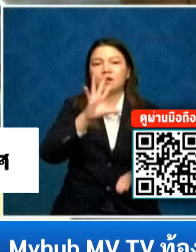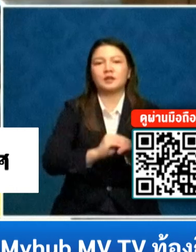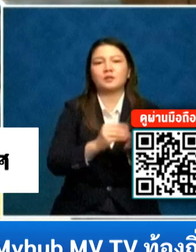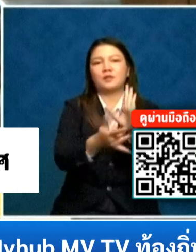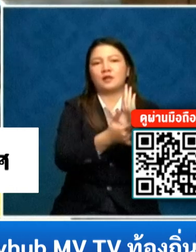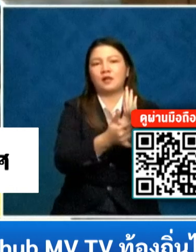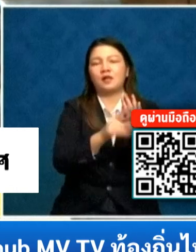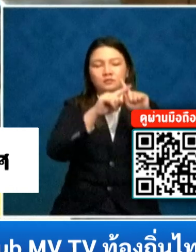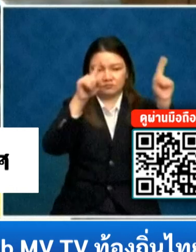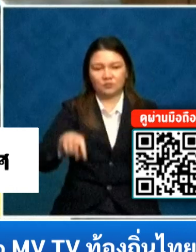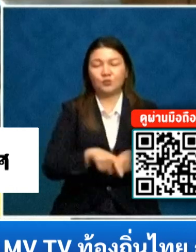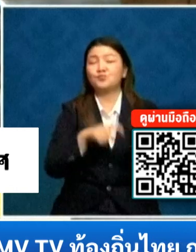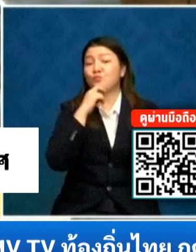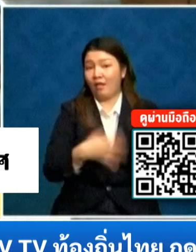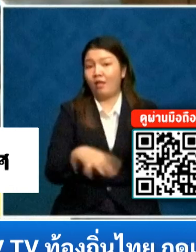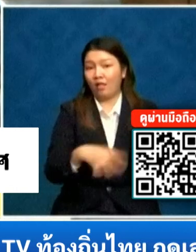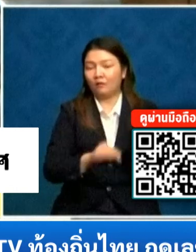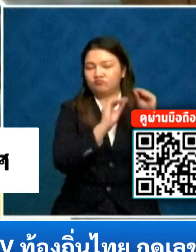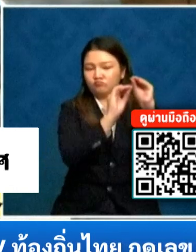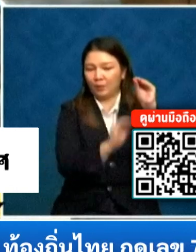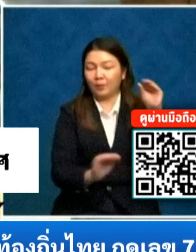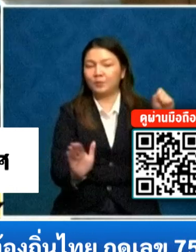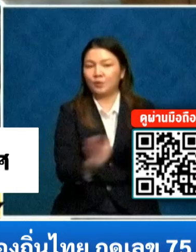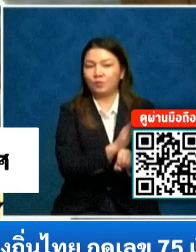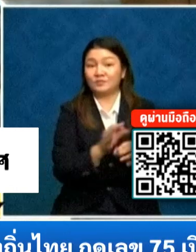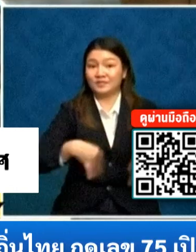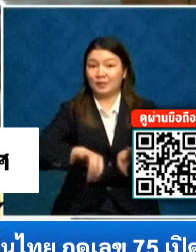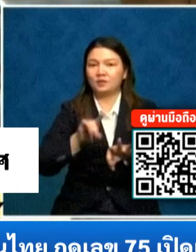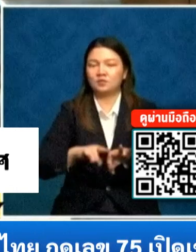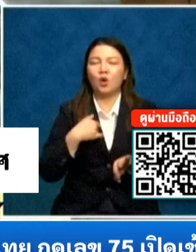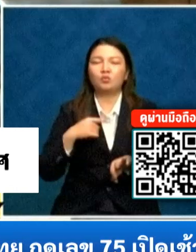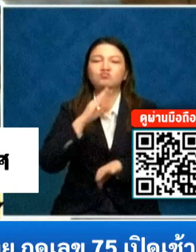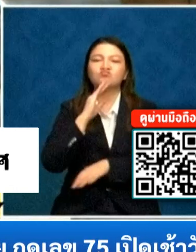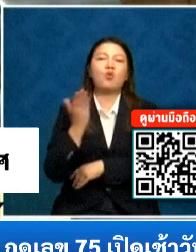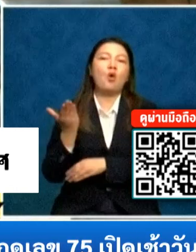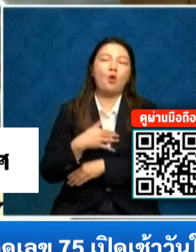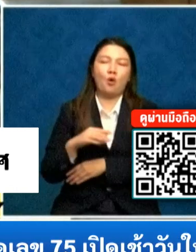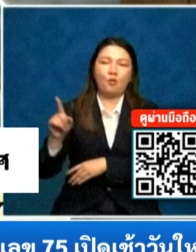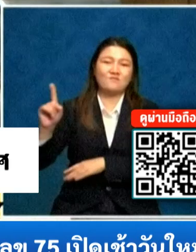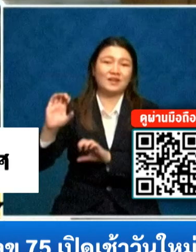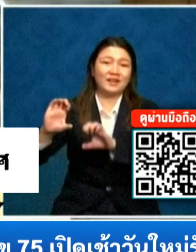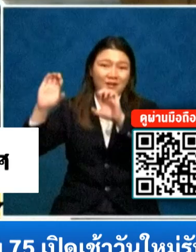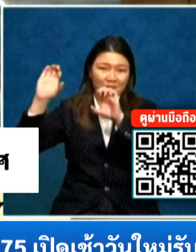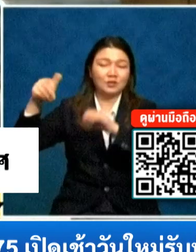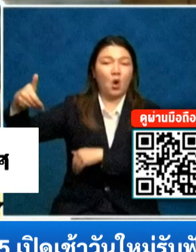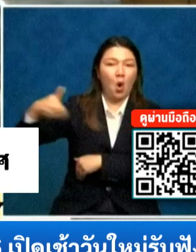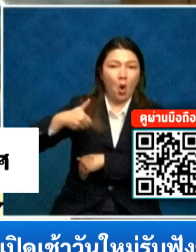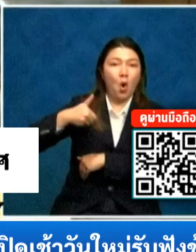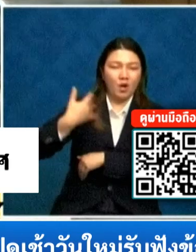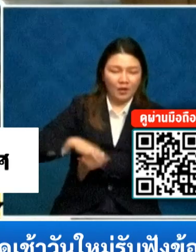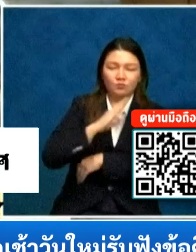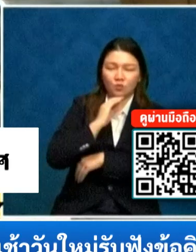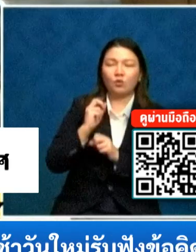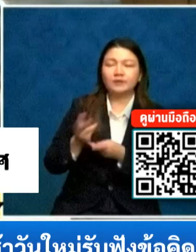อเดนติตี้ของท่านเนี่ยนะครับซึ่งก็เพียงแต่อนุญาตให้หน่วยงานที่มีโอกาสพิจารณาได้เข้าถึง